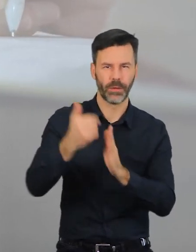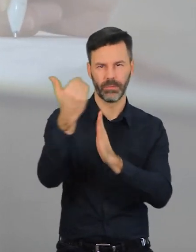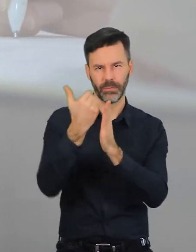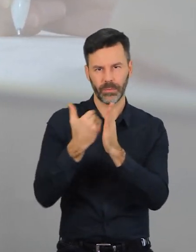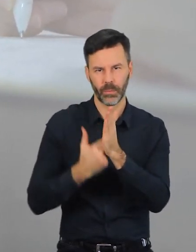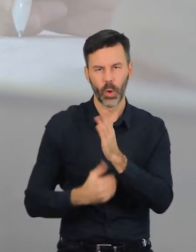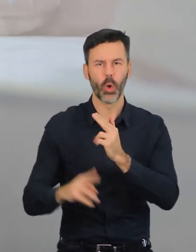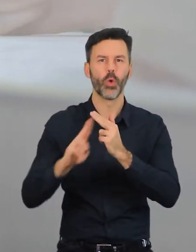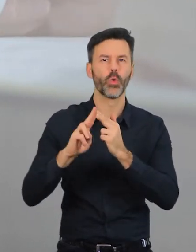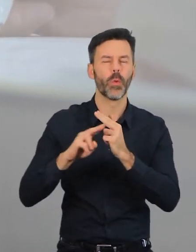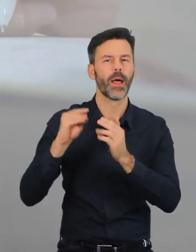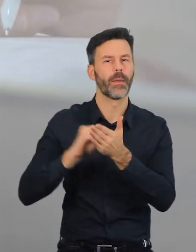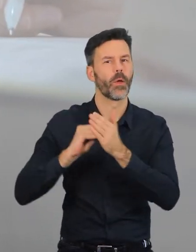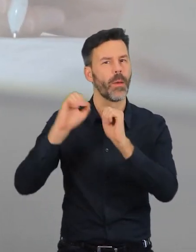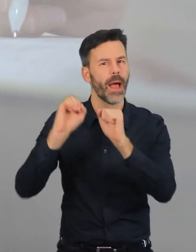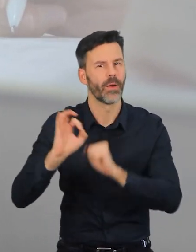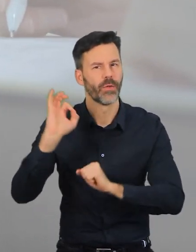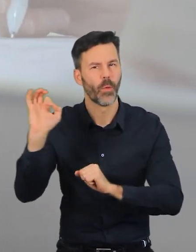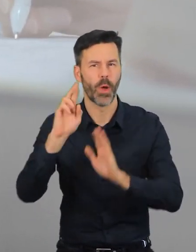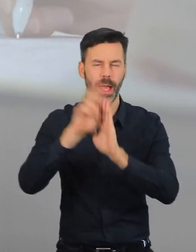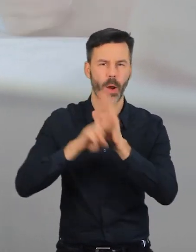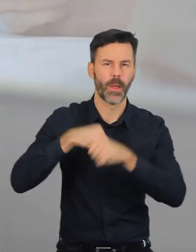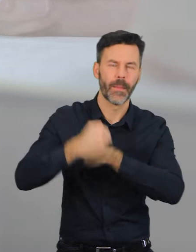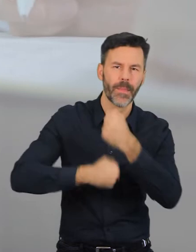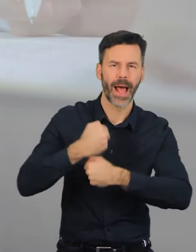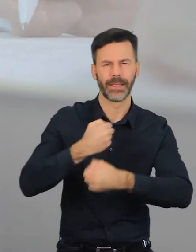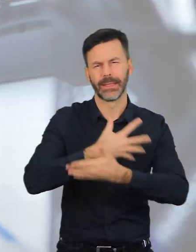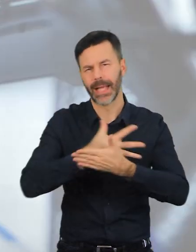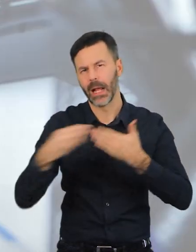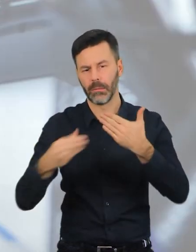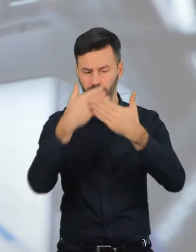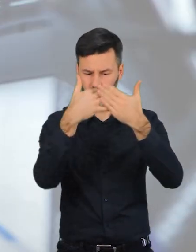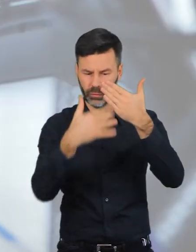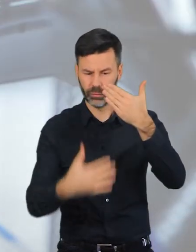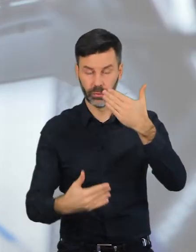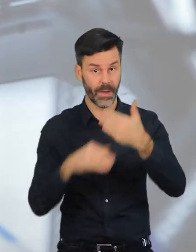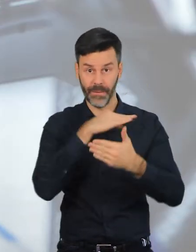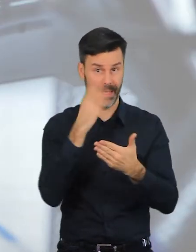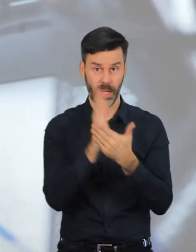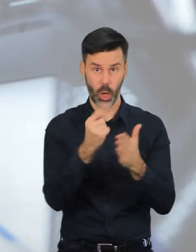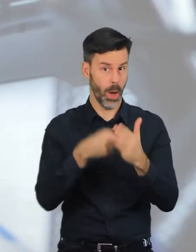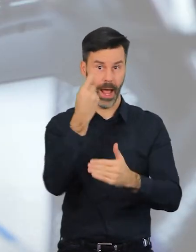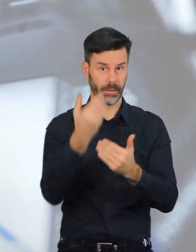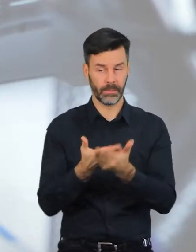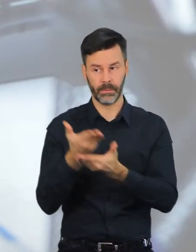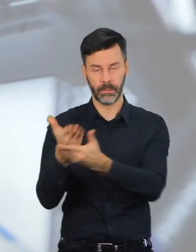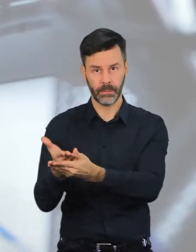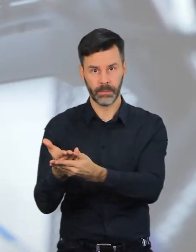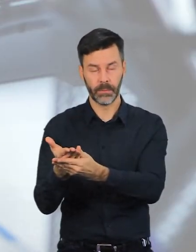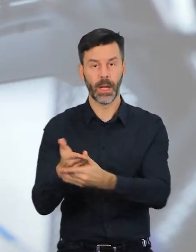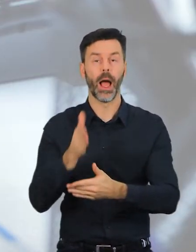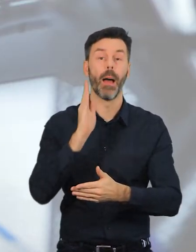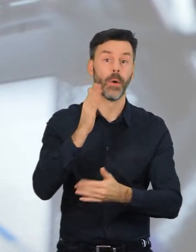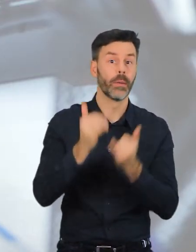rachunków bankowych, regulamin pracy, wynagradzania wystarczy przedłożyć jednorazowo. Każdorazowo należy przedłożyć ewentualne